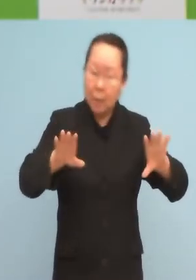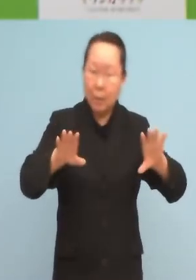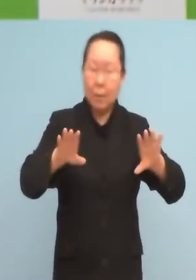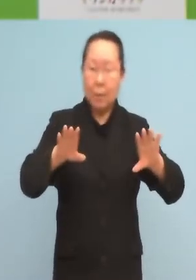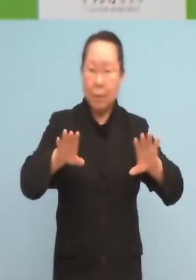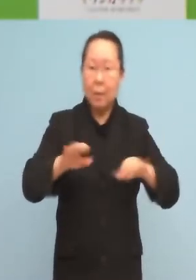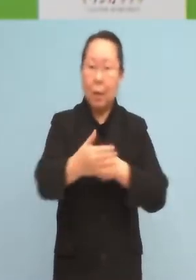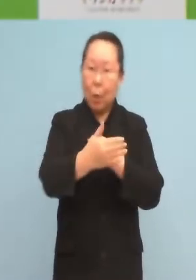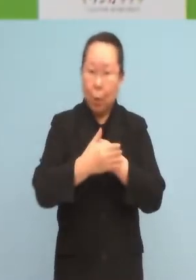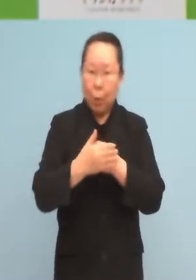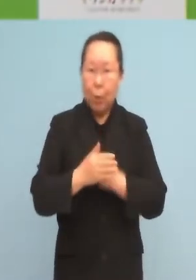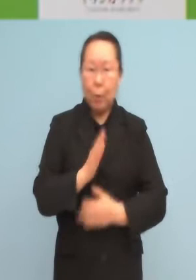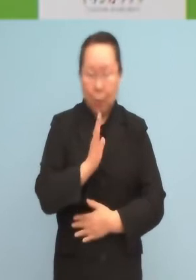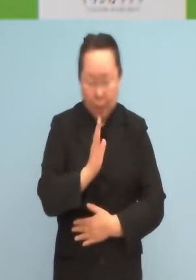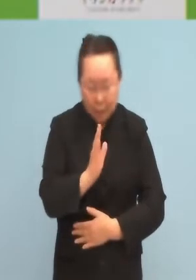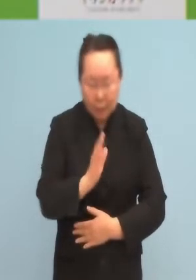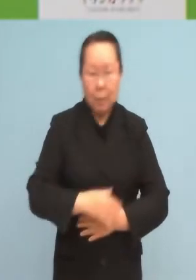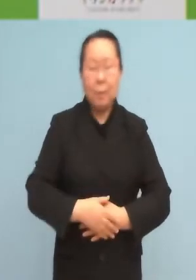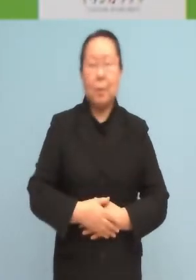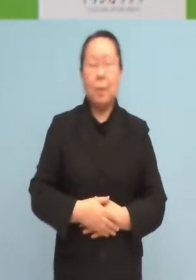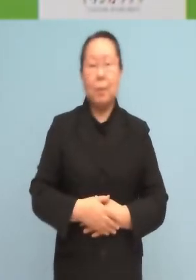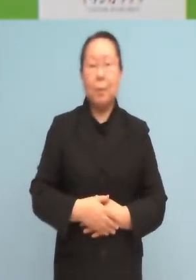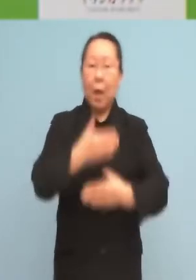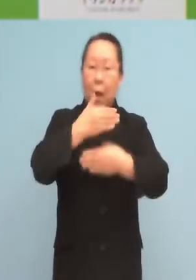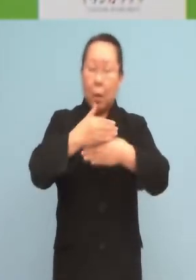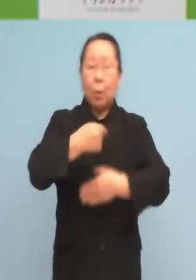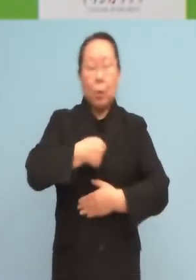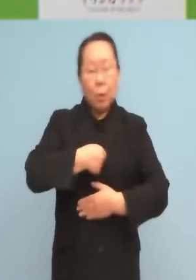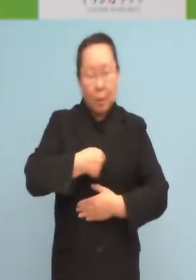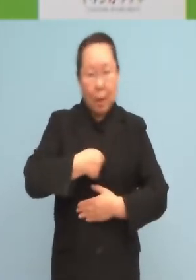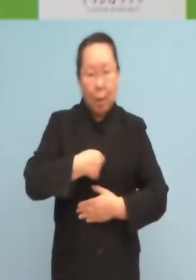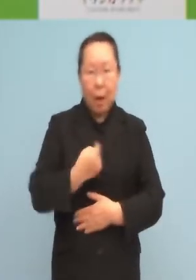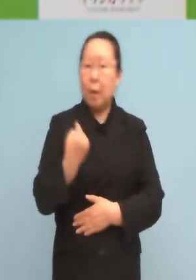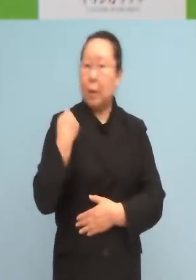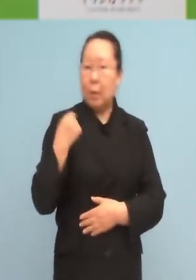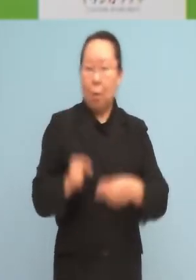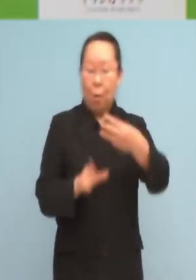についてご協力をお願いを申し上げます。どうといたしましては、昨日